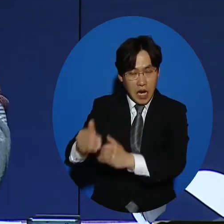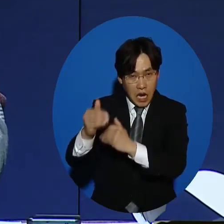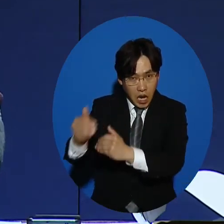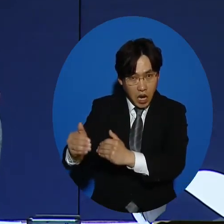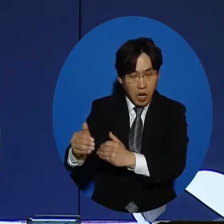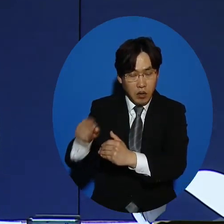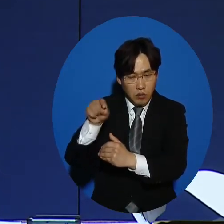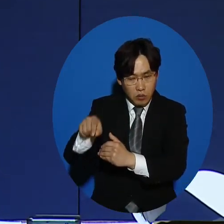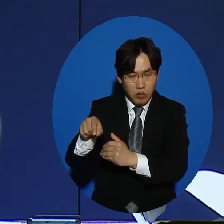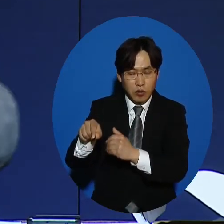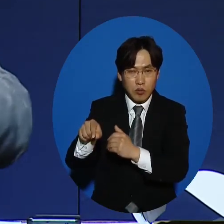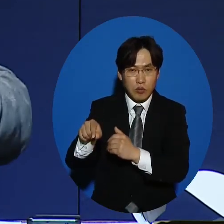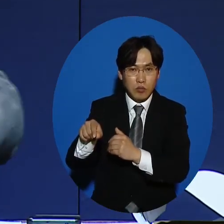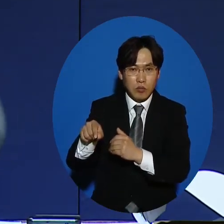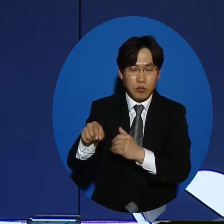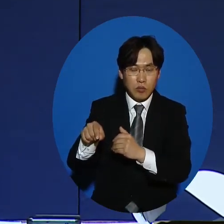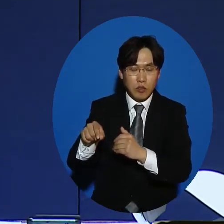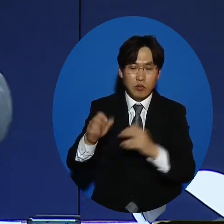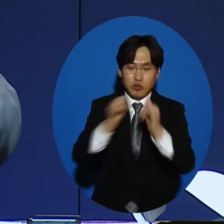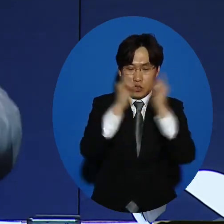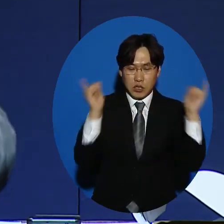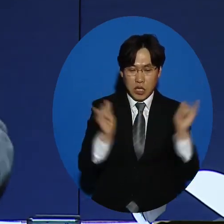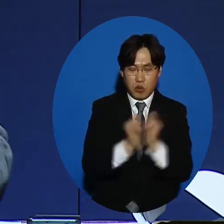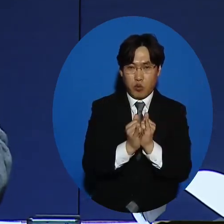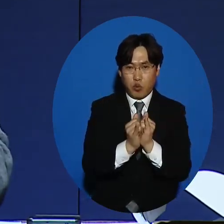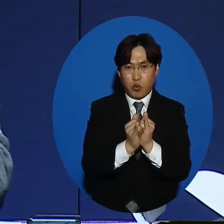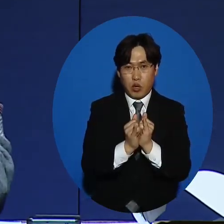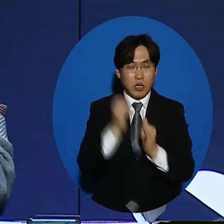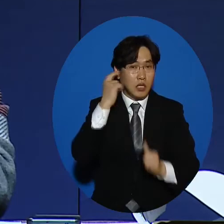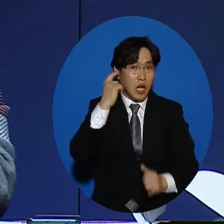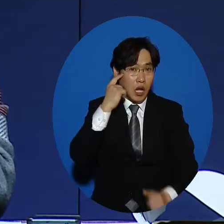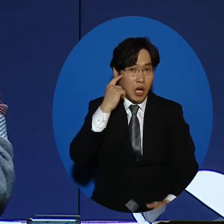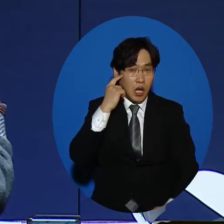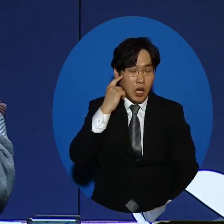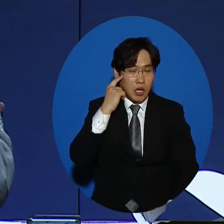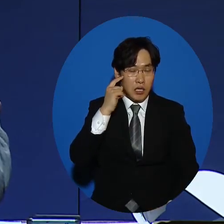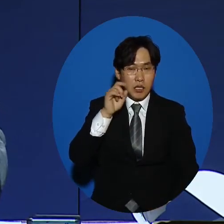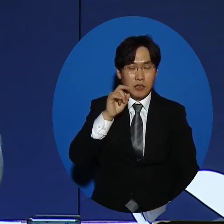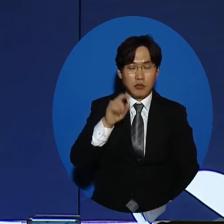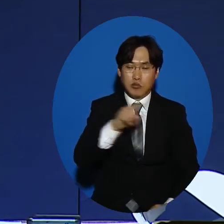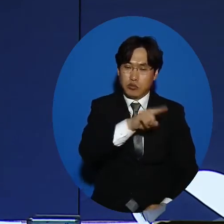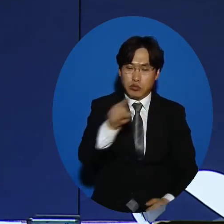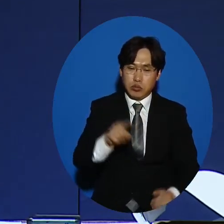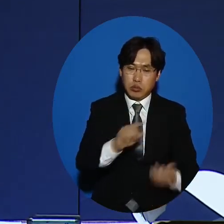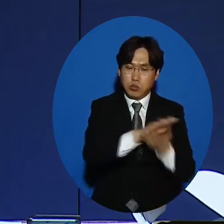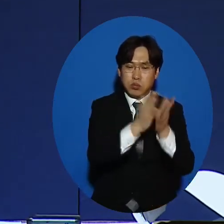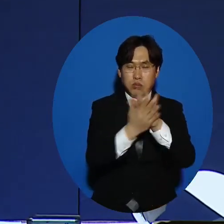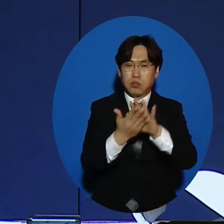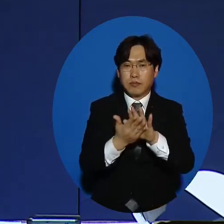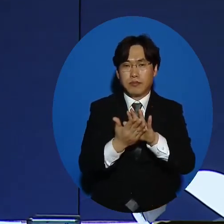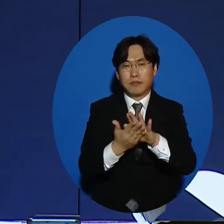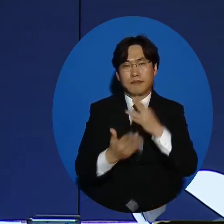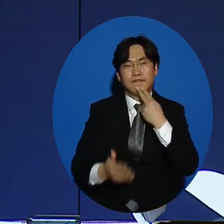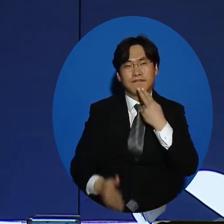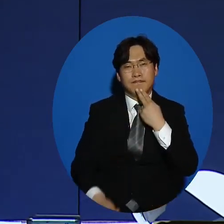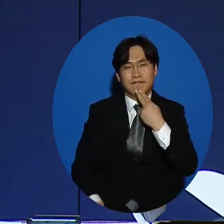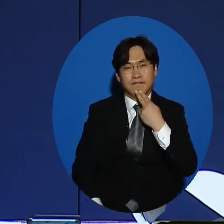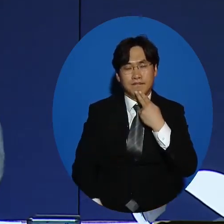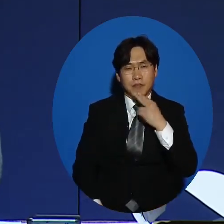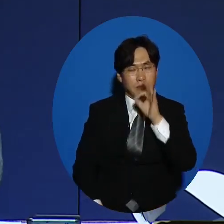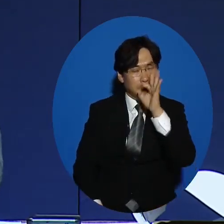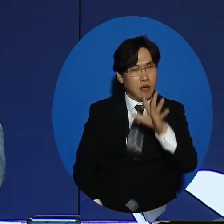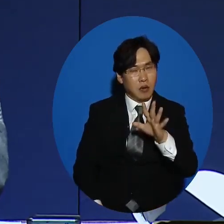보면 우리 사회의 이 장애 인식은 더 이상 변화되지 않을 것